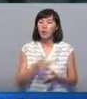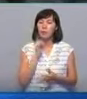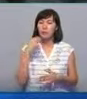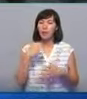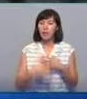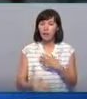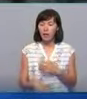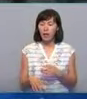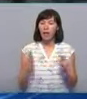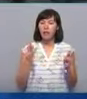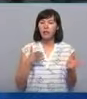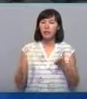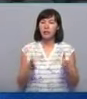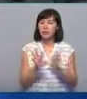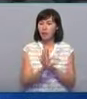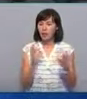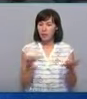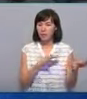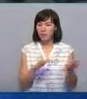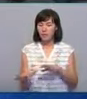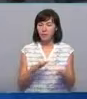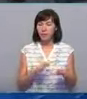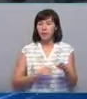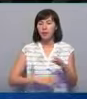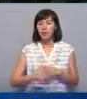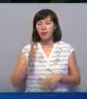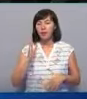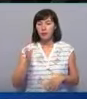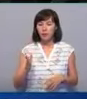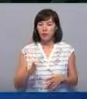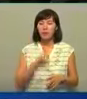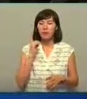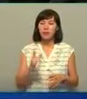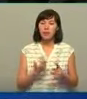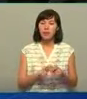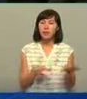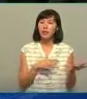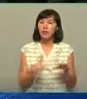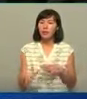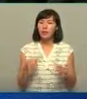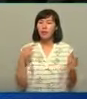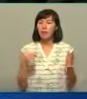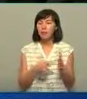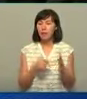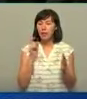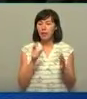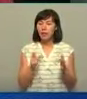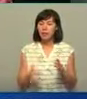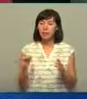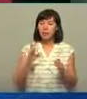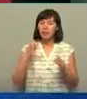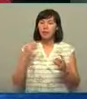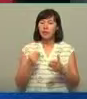жастары арасында адал жолды таңдаймыз марафон эстафетасы бастау алған болатын. Жастар марафон эстафетасының мақсаты адамгершілік